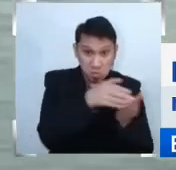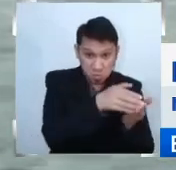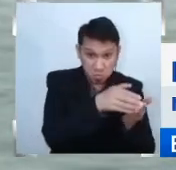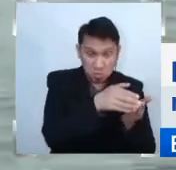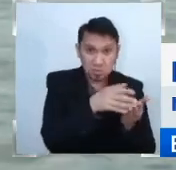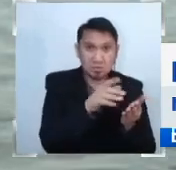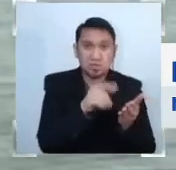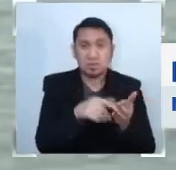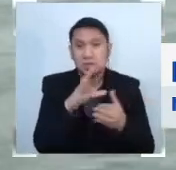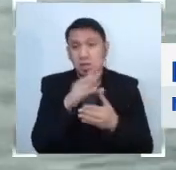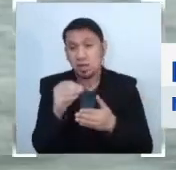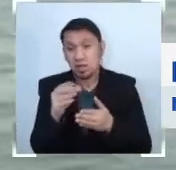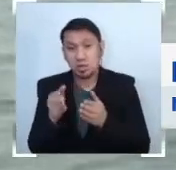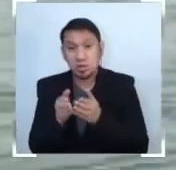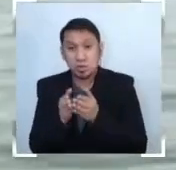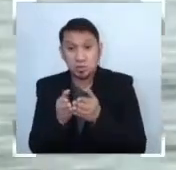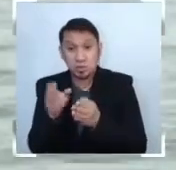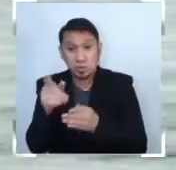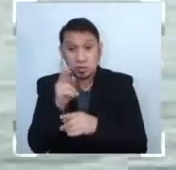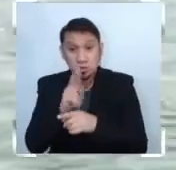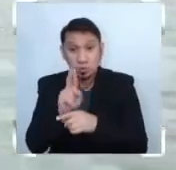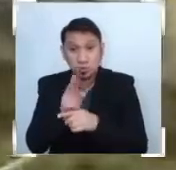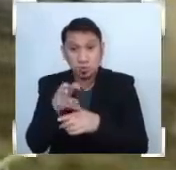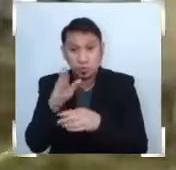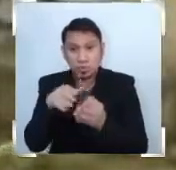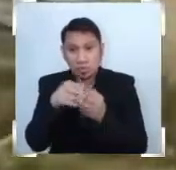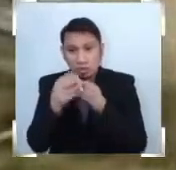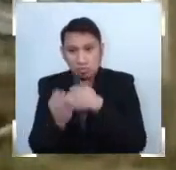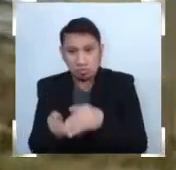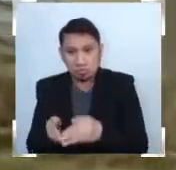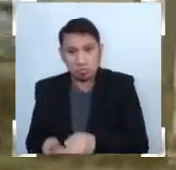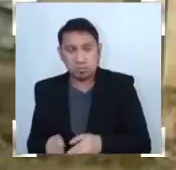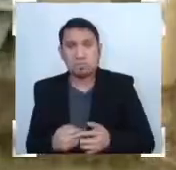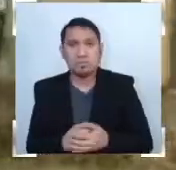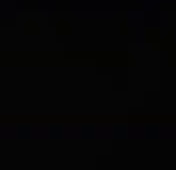isang fishing vessel naman ang lumubog.